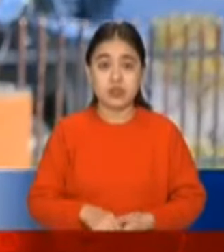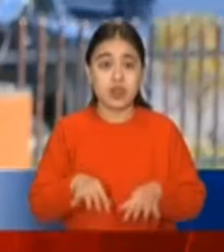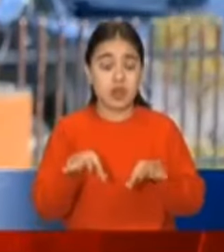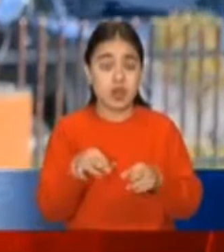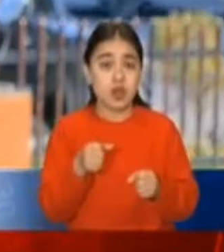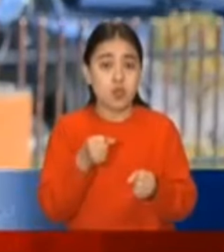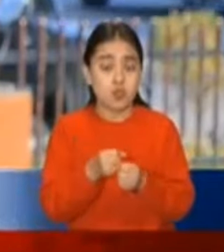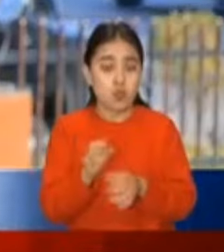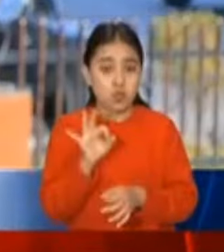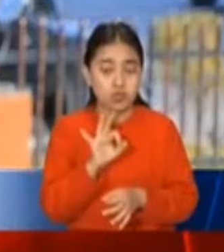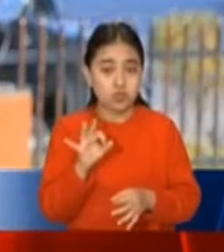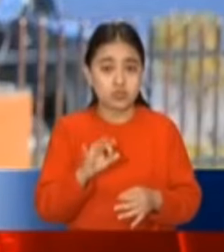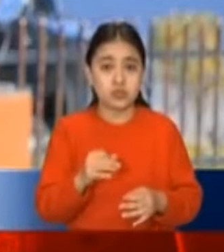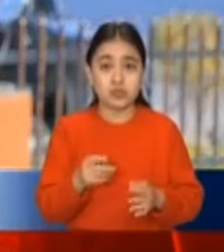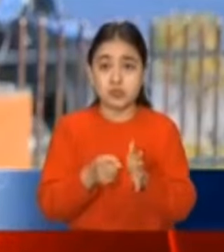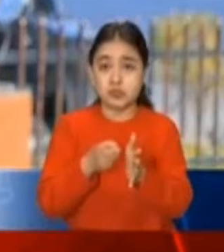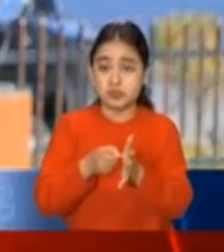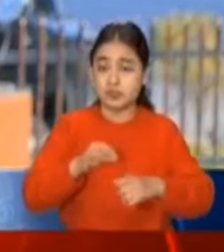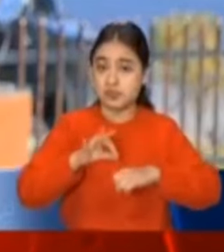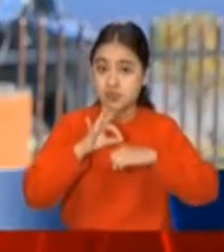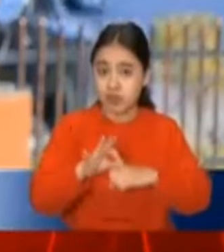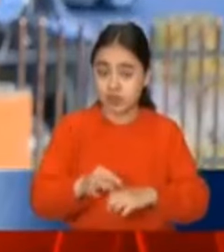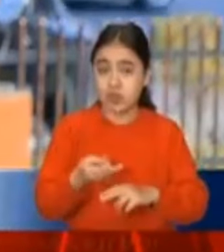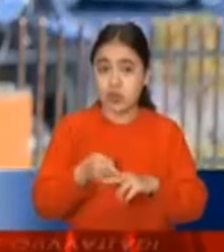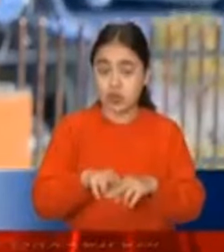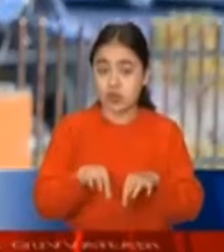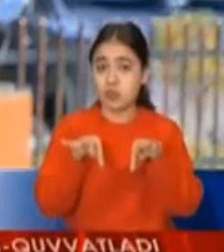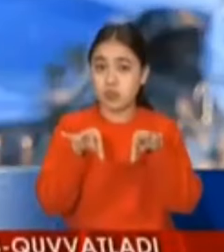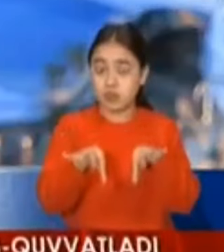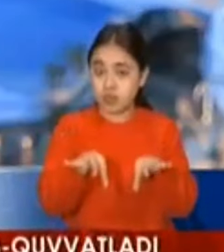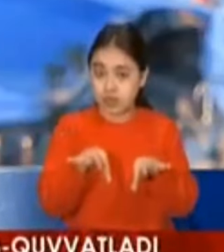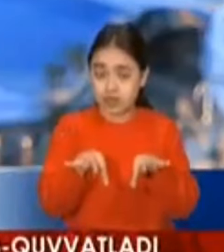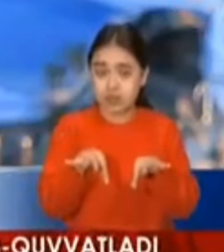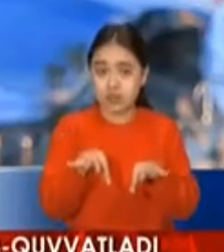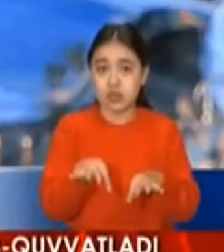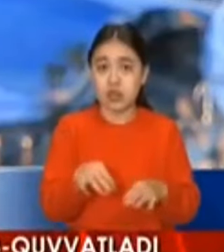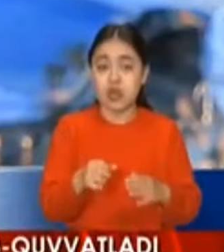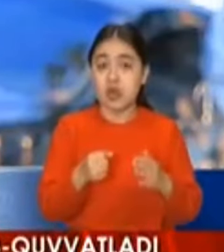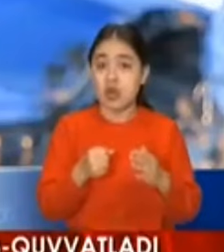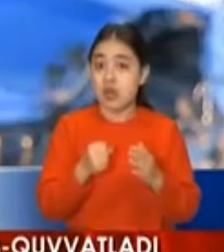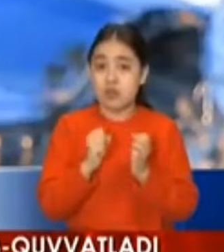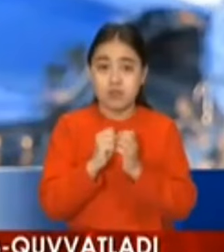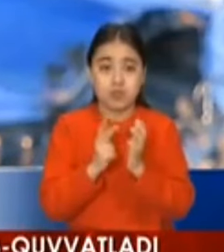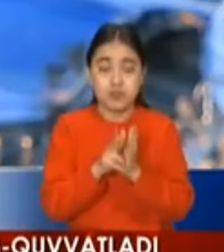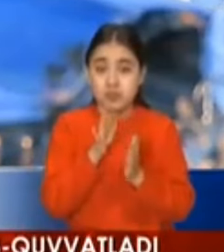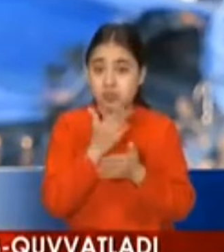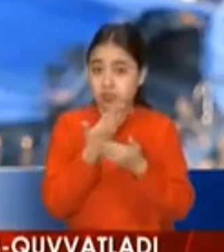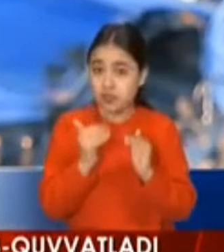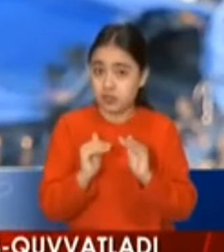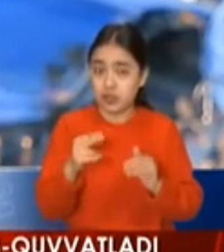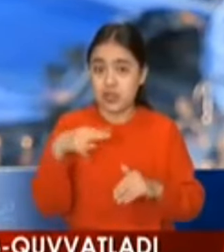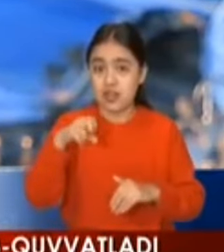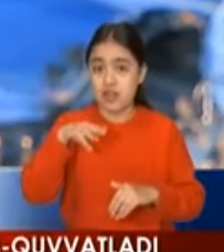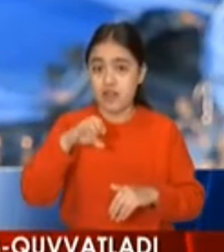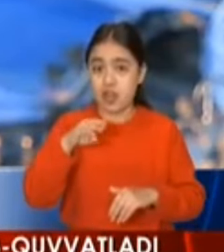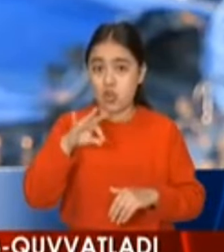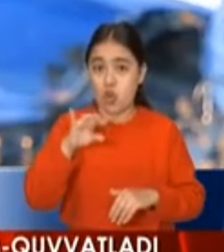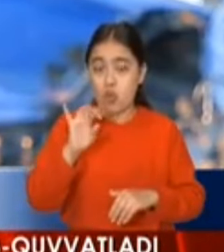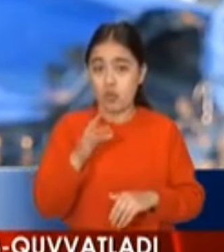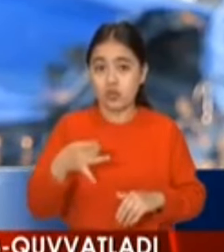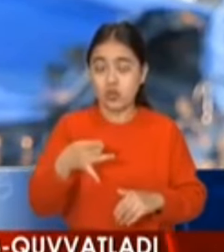Avtohalokat bo'yicha surishtiruv ishlarini olib borganimizda ushbu transport vositasini voyaga yetmagan Davlatobod tumanida